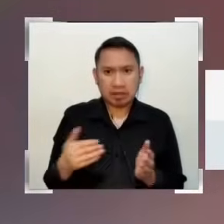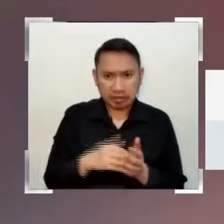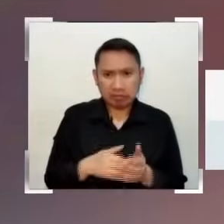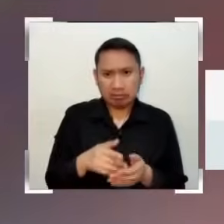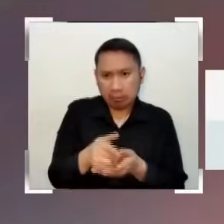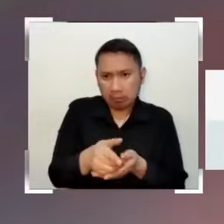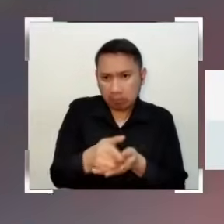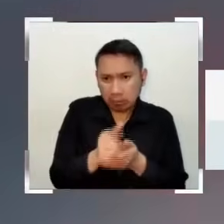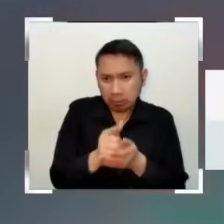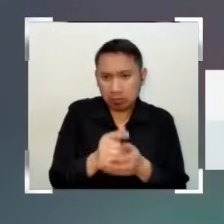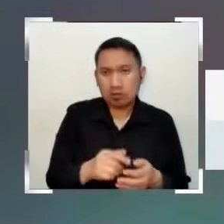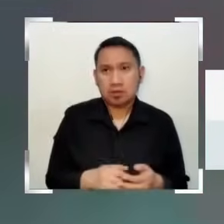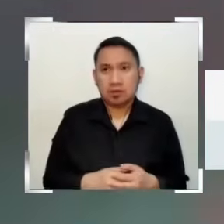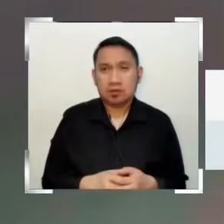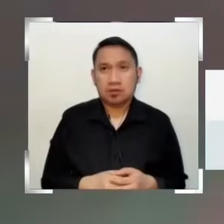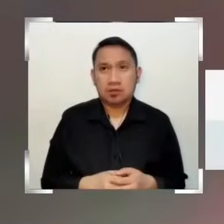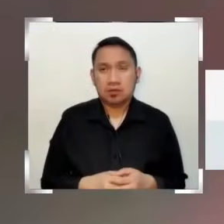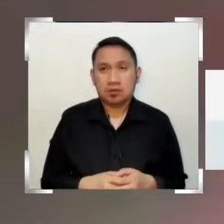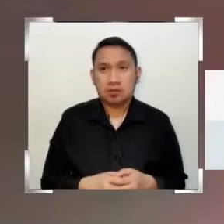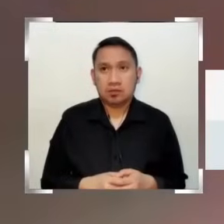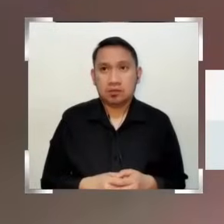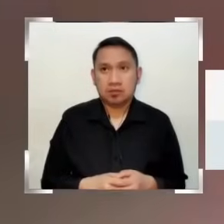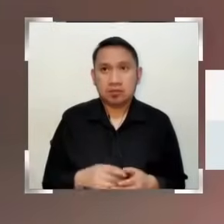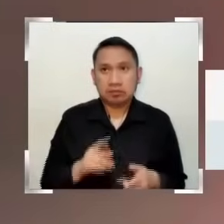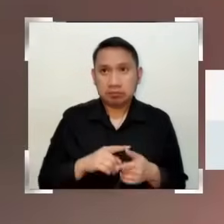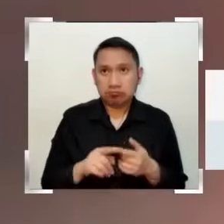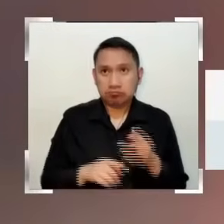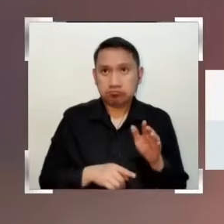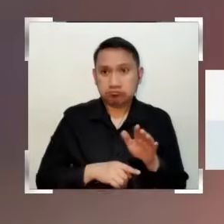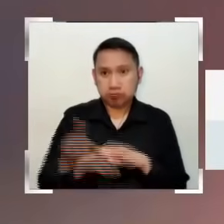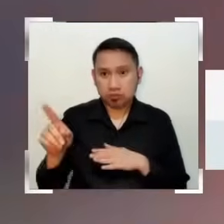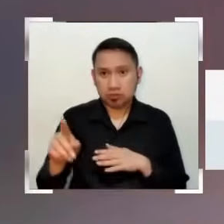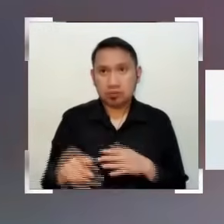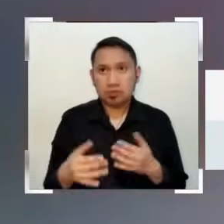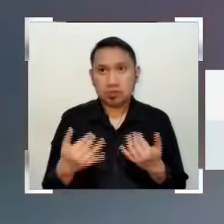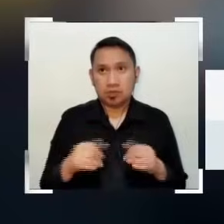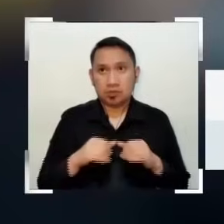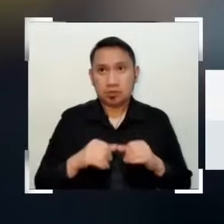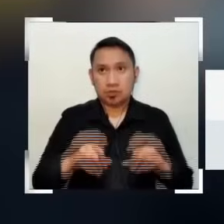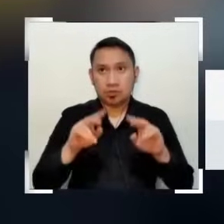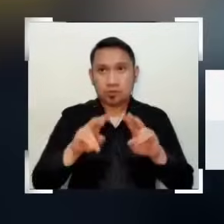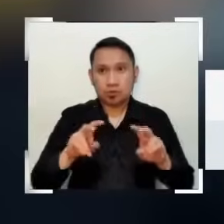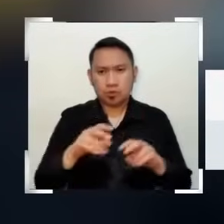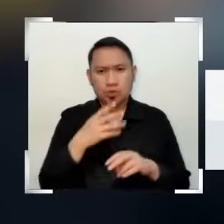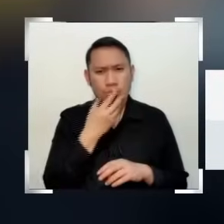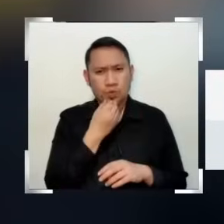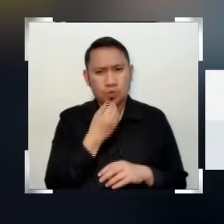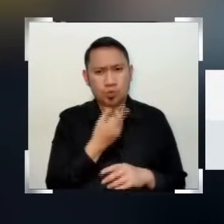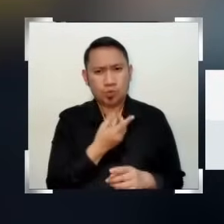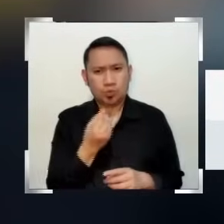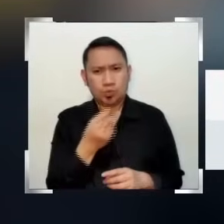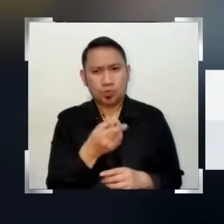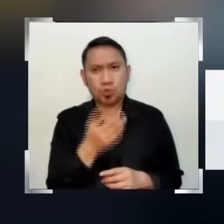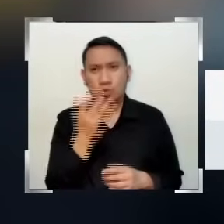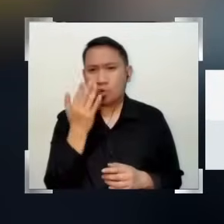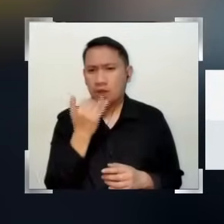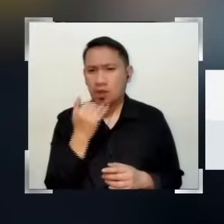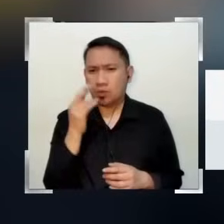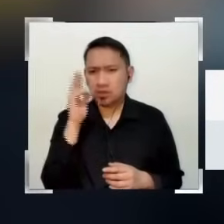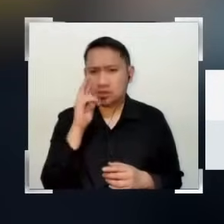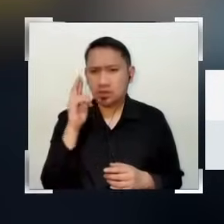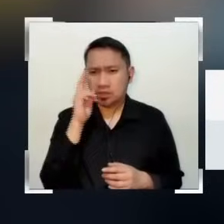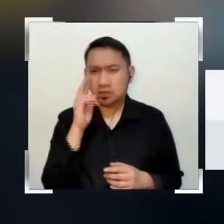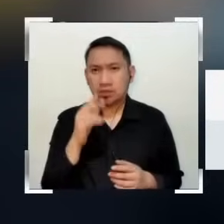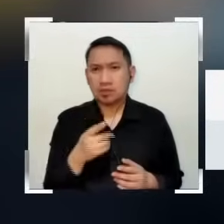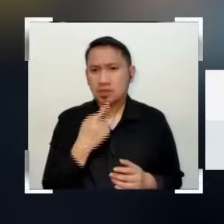nakatumba ng biktima bago tumakas. Patuloy ang investigasyon ng pulisya kung sino ang mga salarin at ang motibo sa krimen, lalo ayon daw sa pamilya